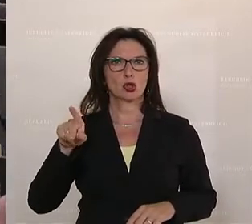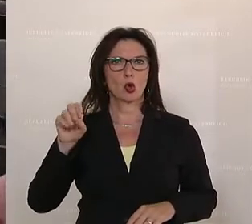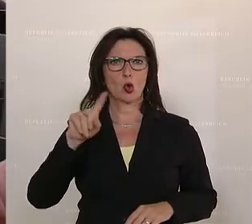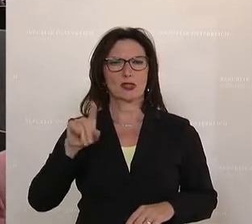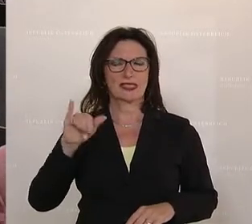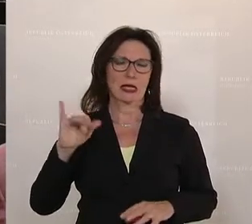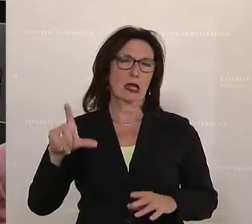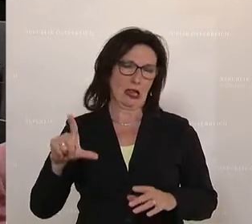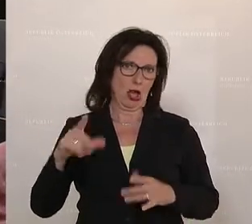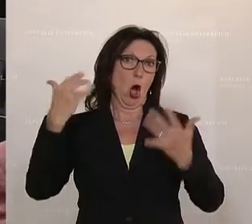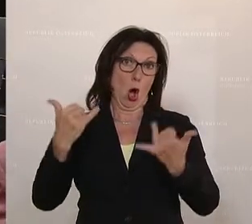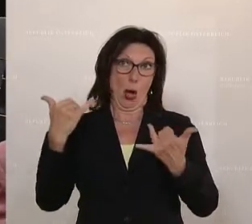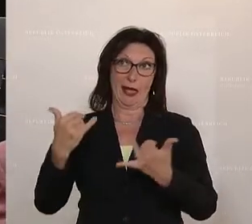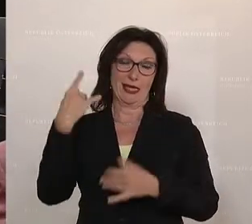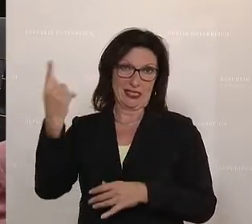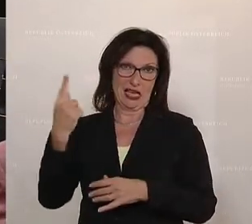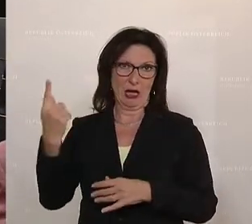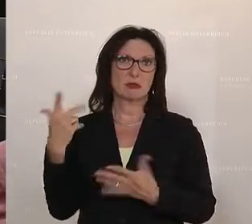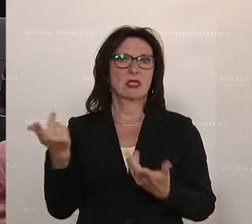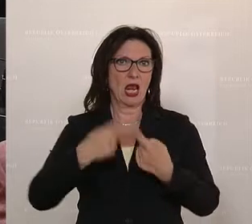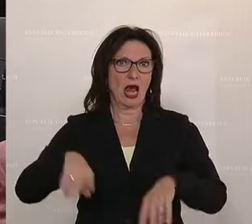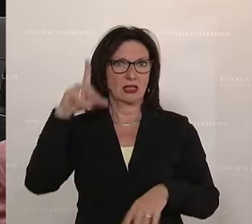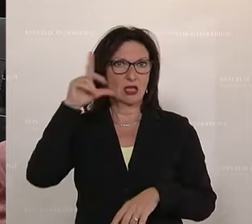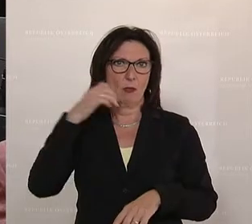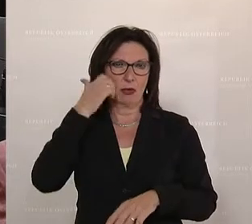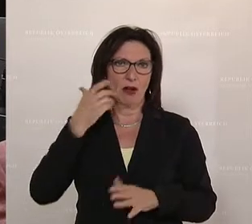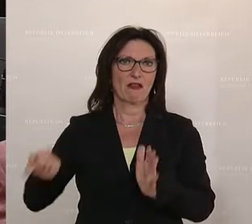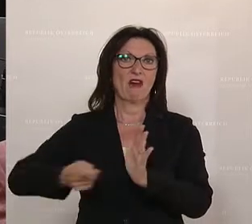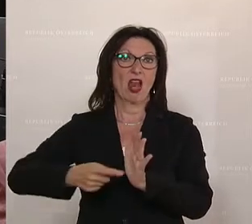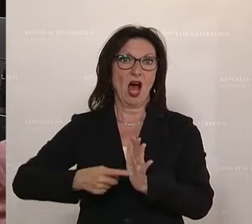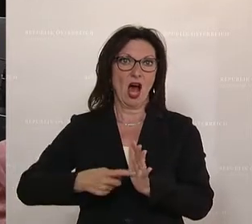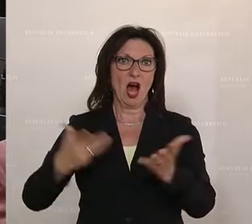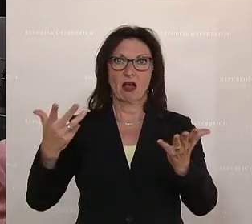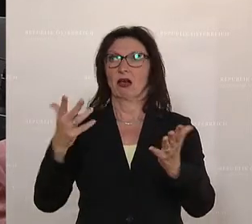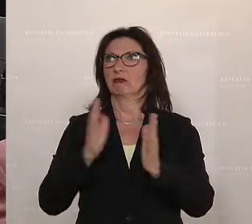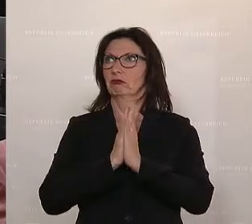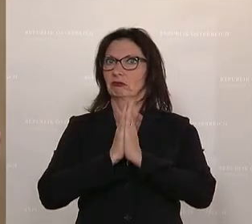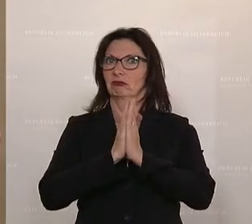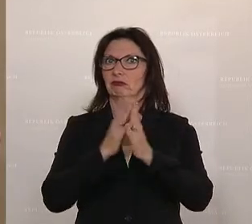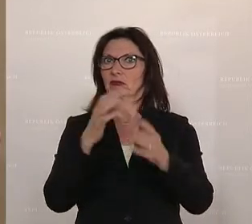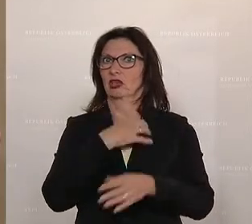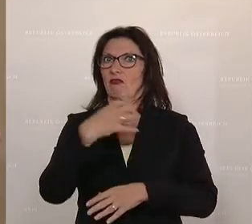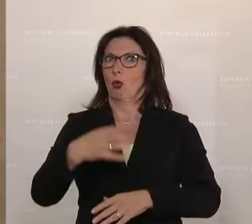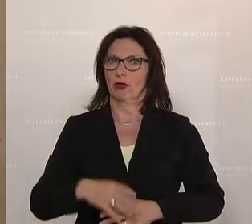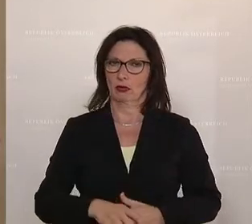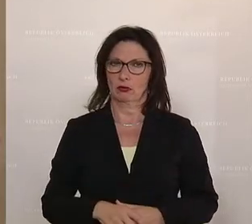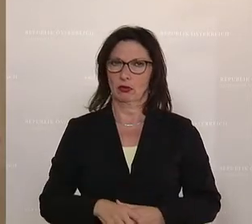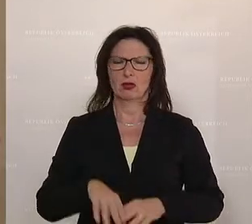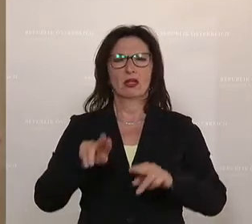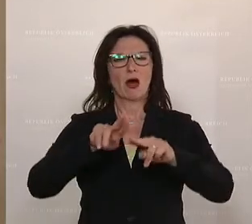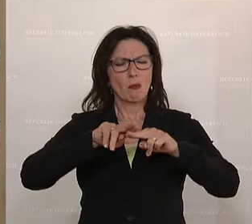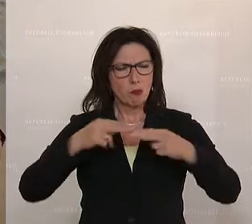heutige Landeshauptmann Doskozil verlangt das. Es geschehen noch Zeichen und Wunder offenbar. Herr